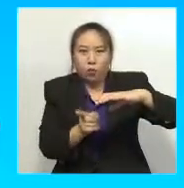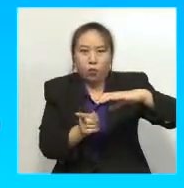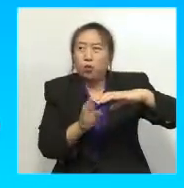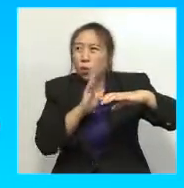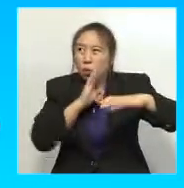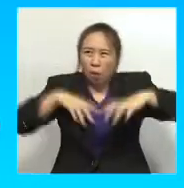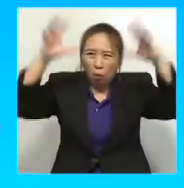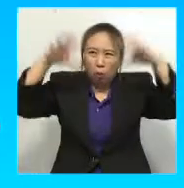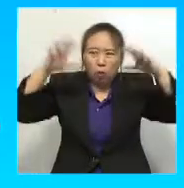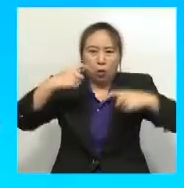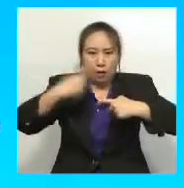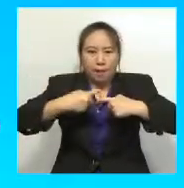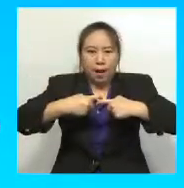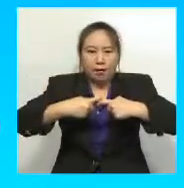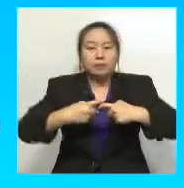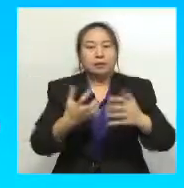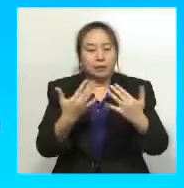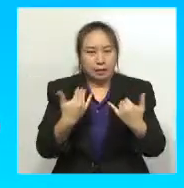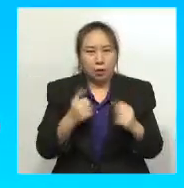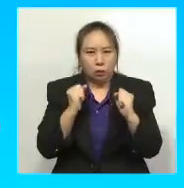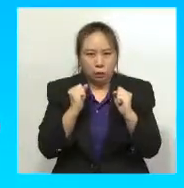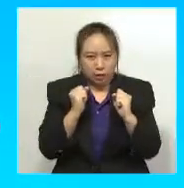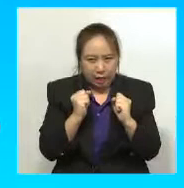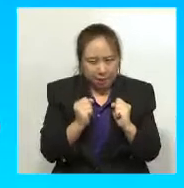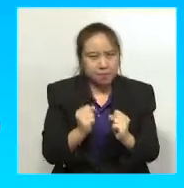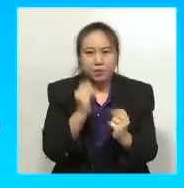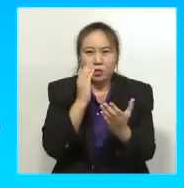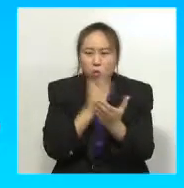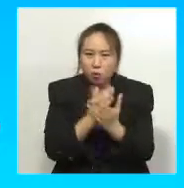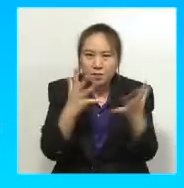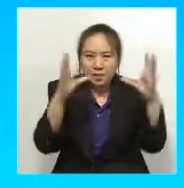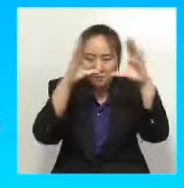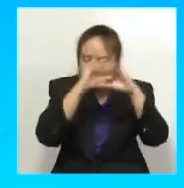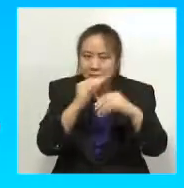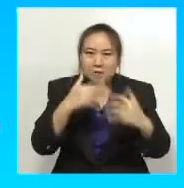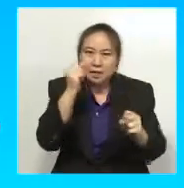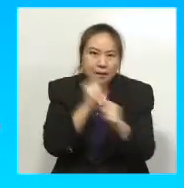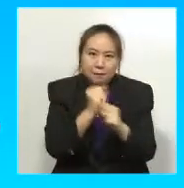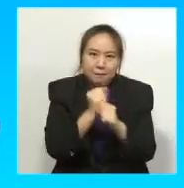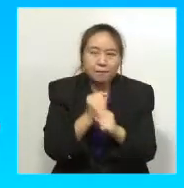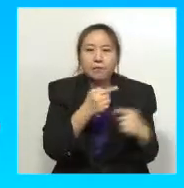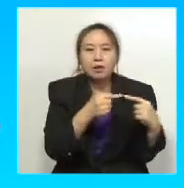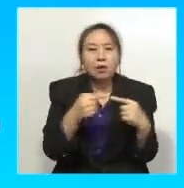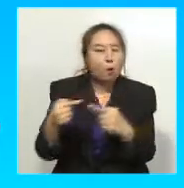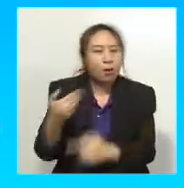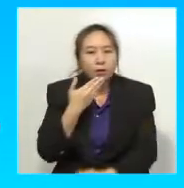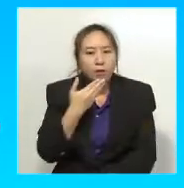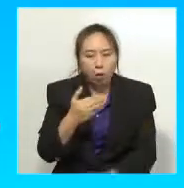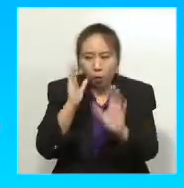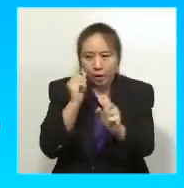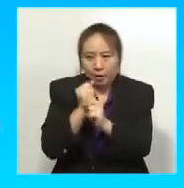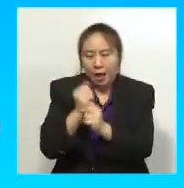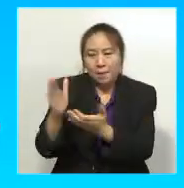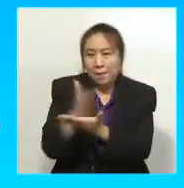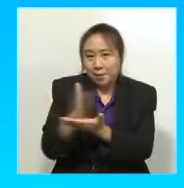นตกจะลำบากกว่านี้แล้วเราต้องทำไม่มีหยุดไม่มีกลางคืนไม่มีอะไรทำตลอดแบ่งคนทำ